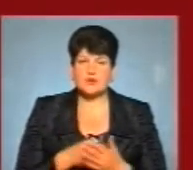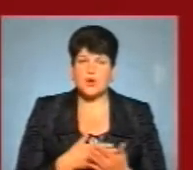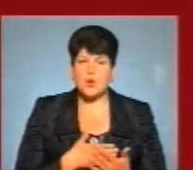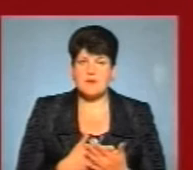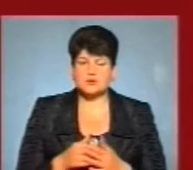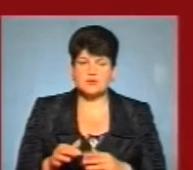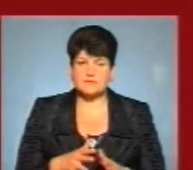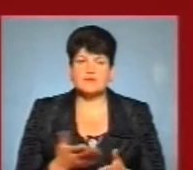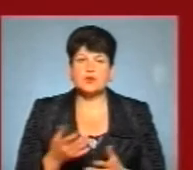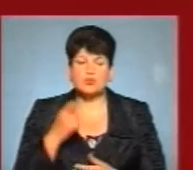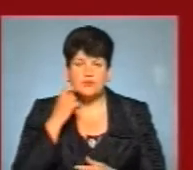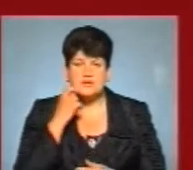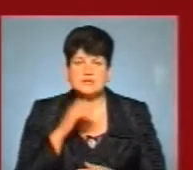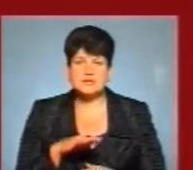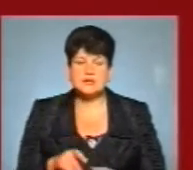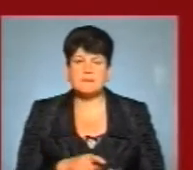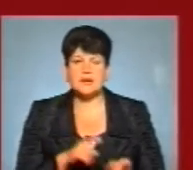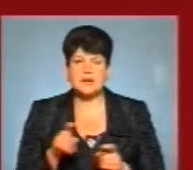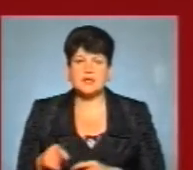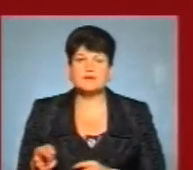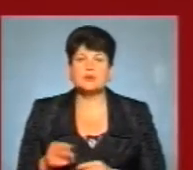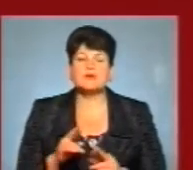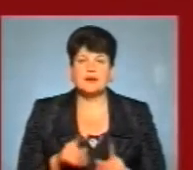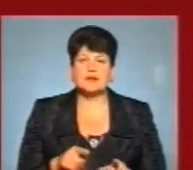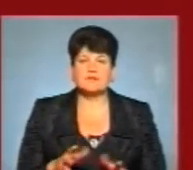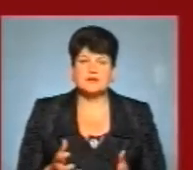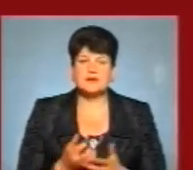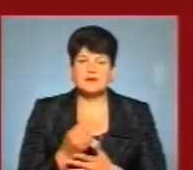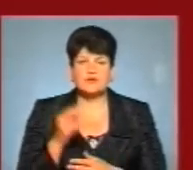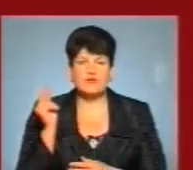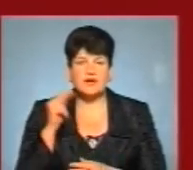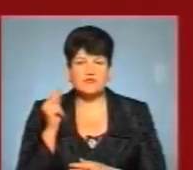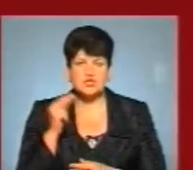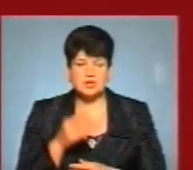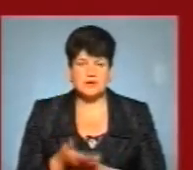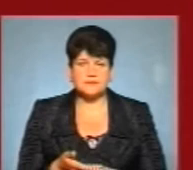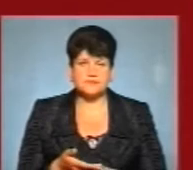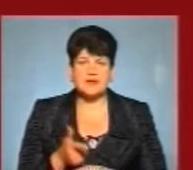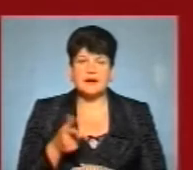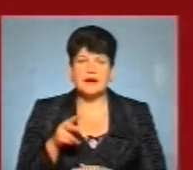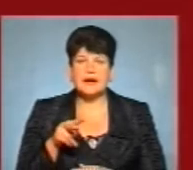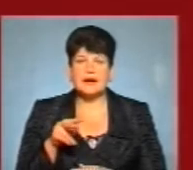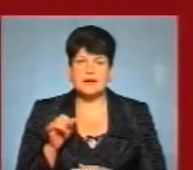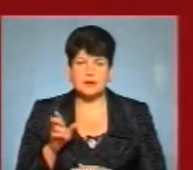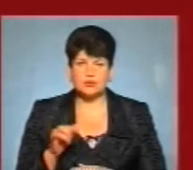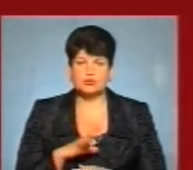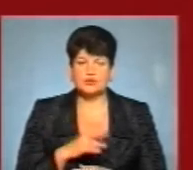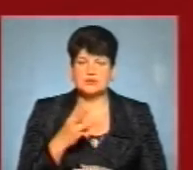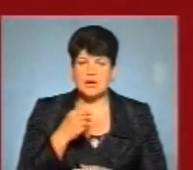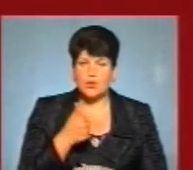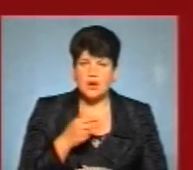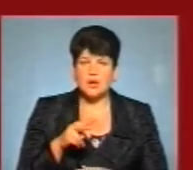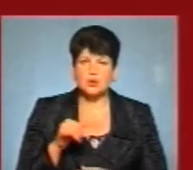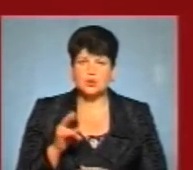діяльність. В якому віці діти переїхали в Тернопіль і як їм давалося вивчення українською? Гліб було 3 роки, а Лука в нас